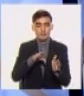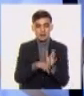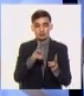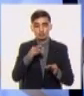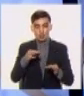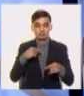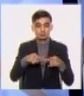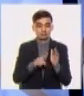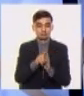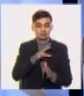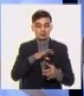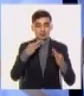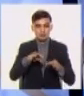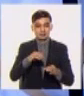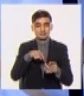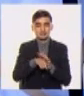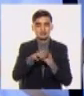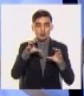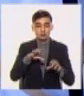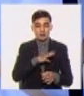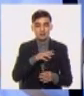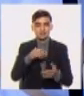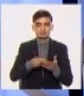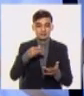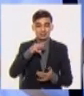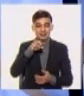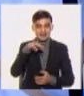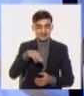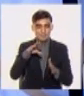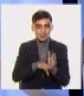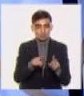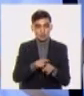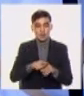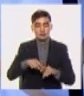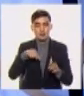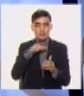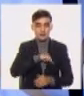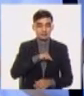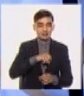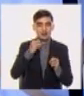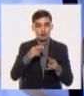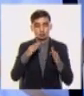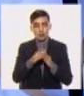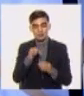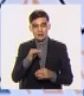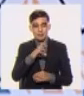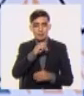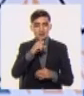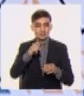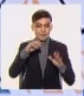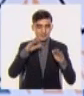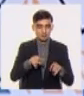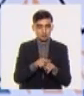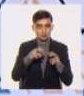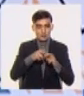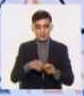чемпионата после того, как разработали правила. Кроме тестирования, они предписывают даже поведение футболистов дома и на базе.